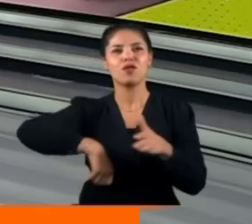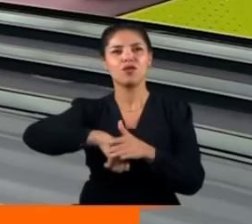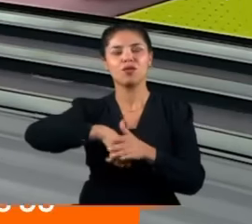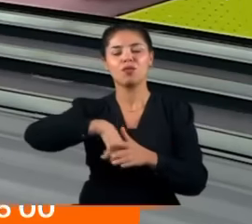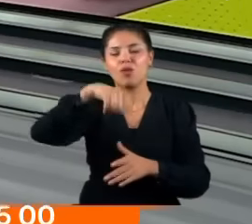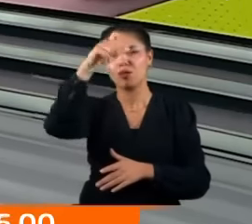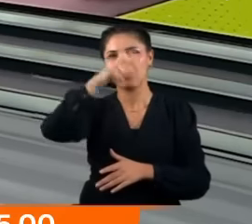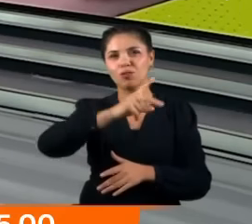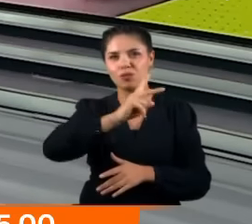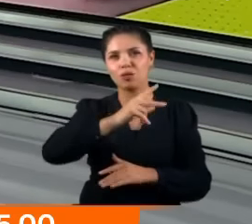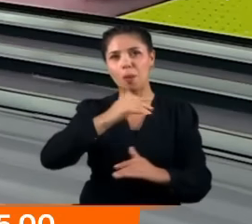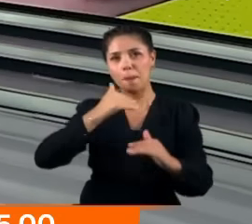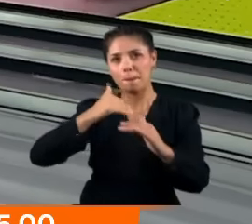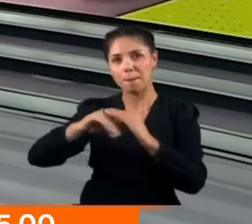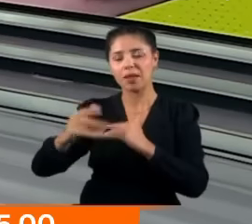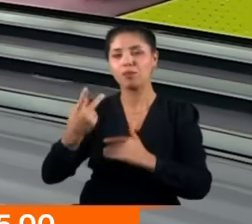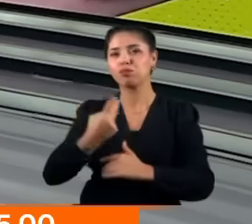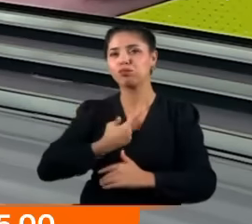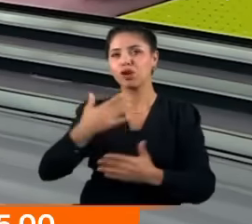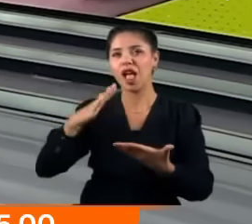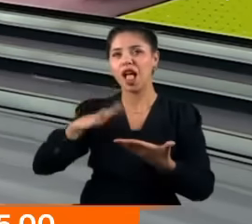Baturay'a arkadaşlarım bizzat iletti.